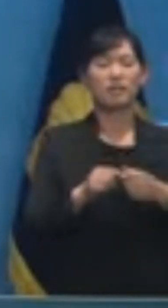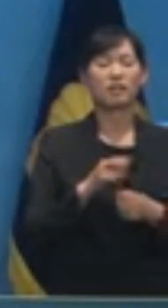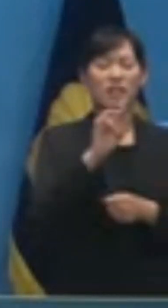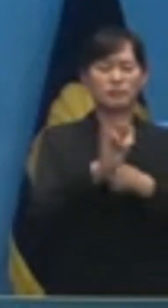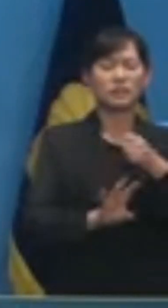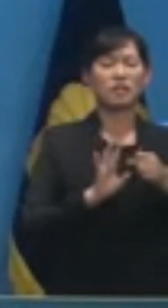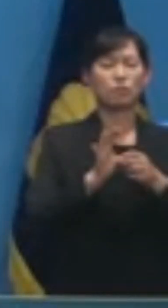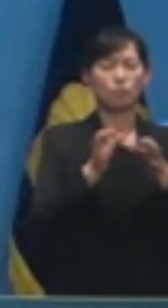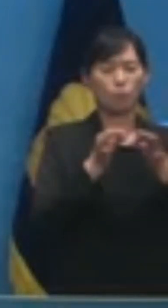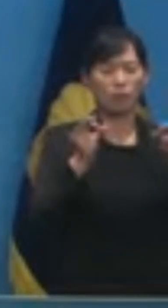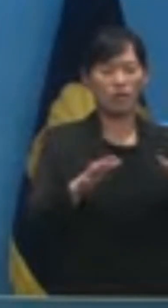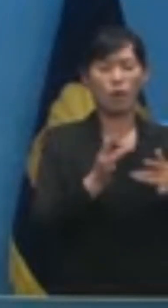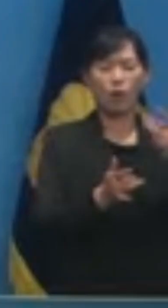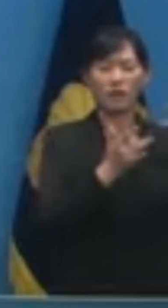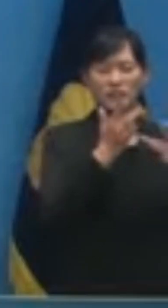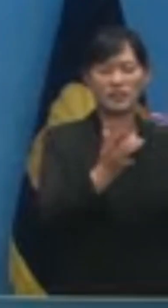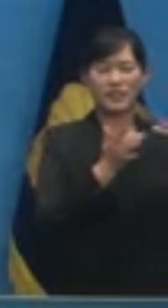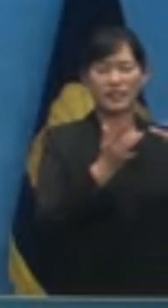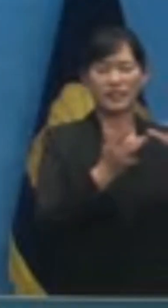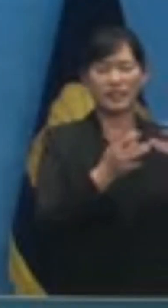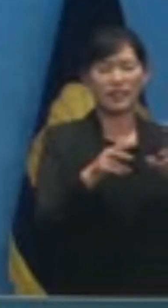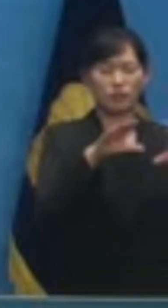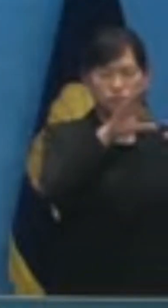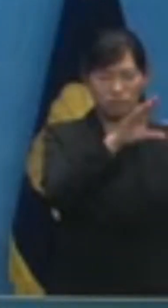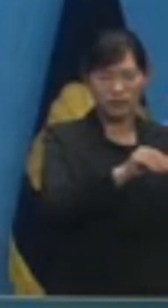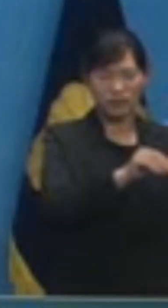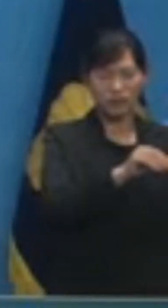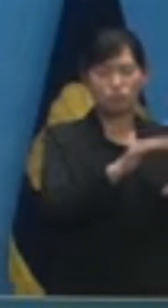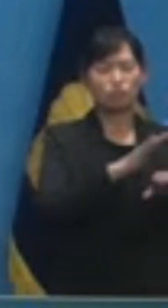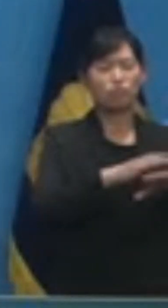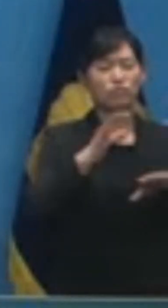24년간 동결된 화재 진압수당과 8년간